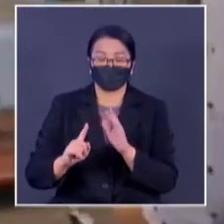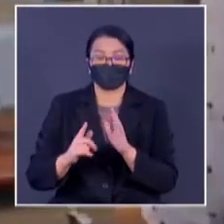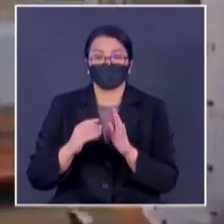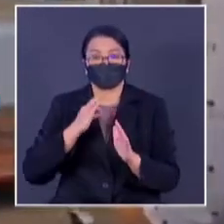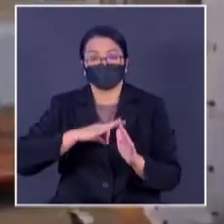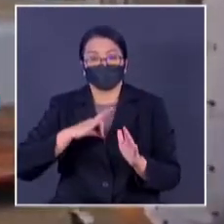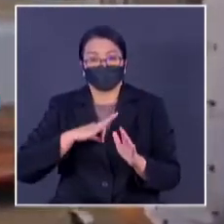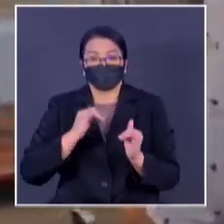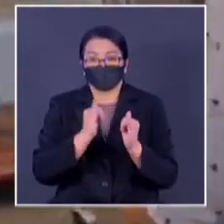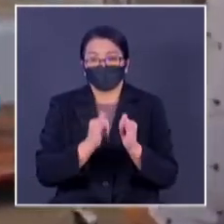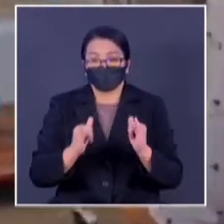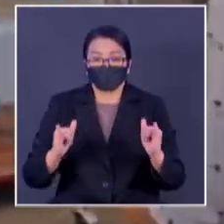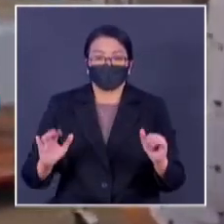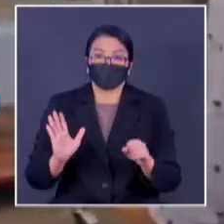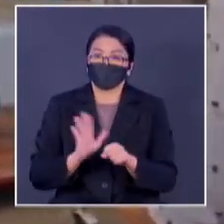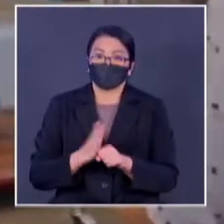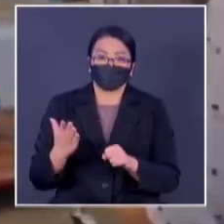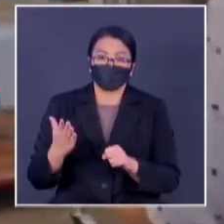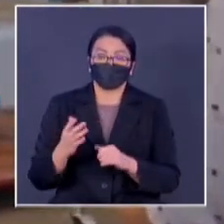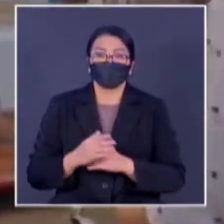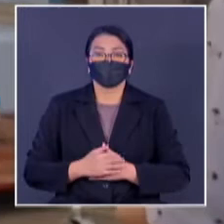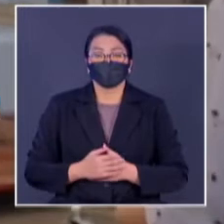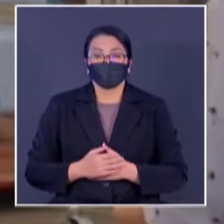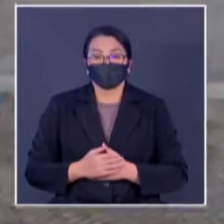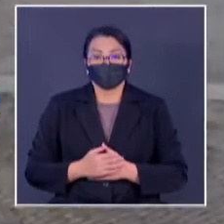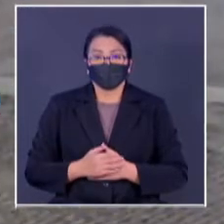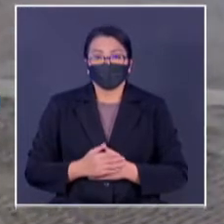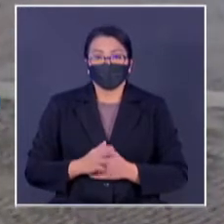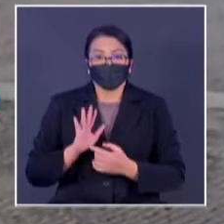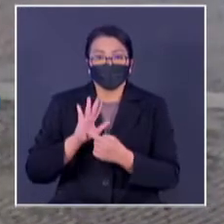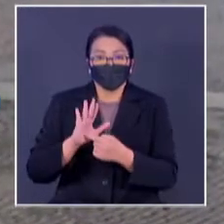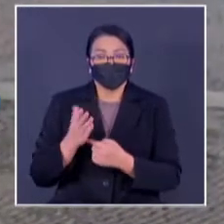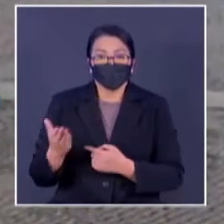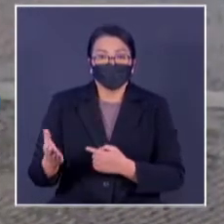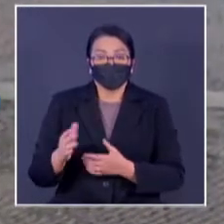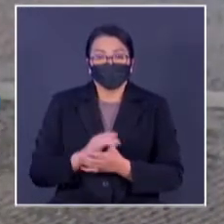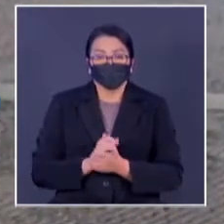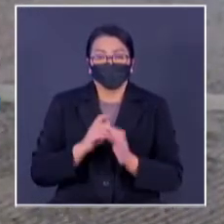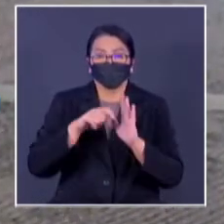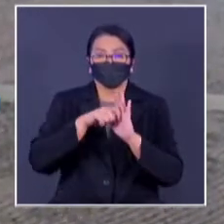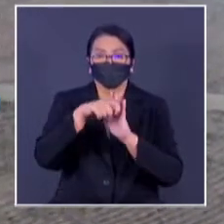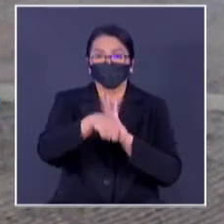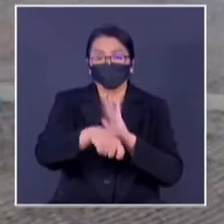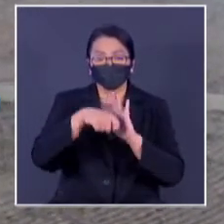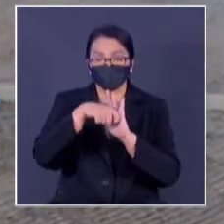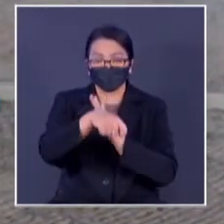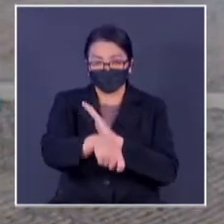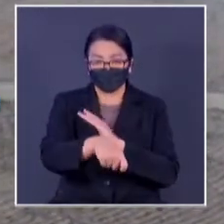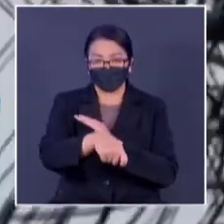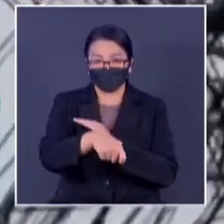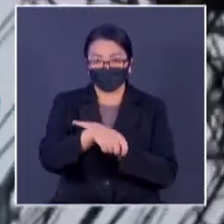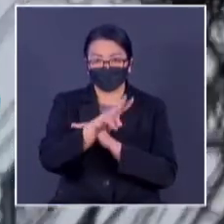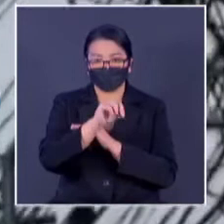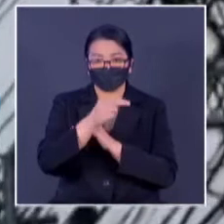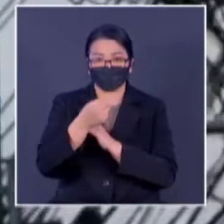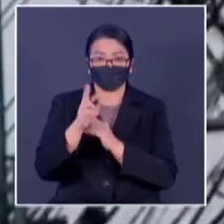ก็เริ่มมีปัญหาเช่นเดียวกันเริ่มมีสัญญาณแล้วอย่างเช่นที่โรงพยาบาลมหาราชนครราชสีมานะครับตอนนี้กำลังวิก